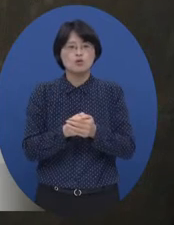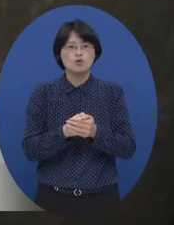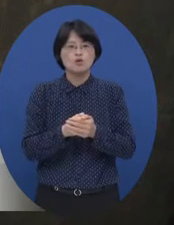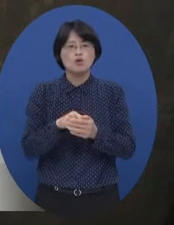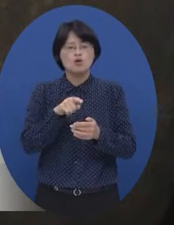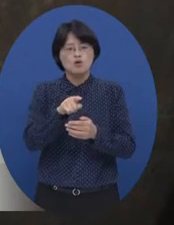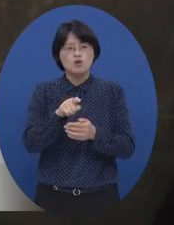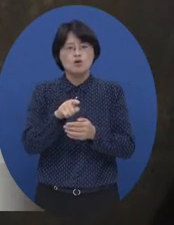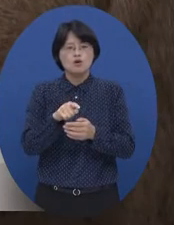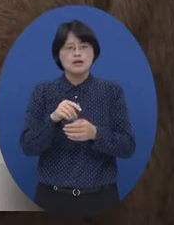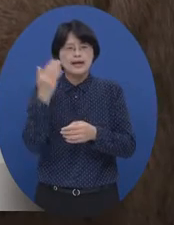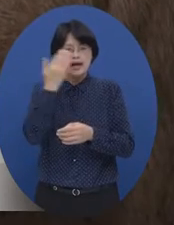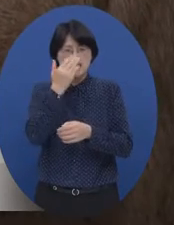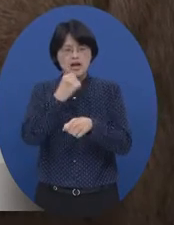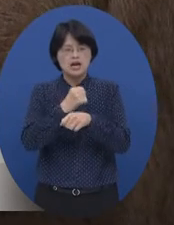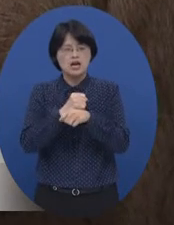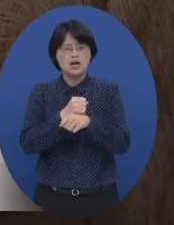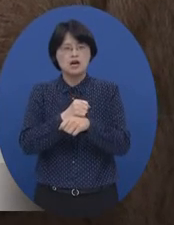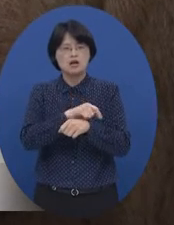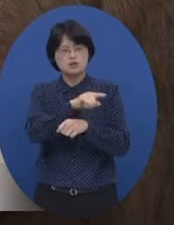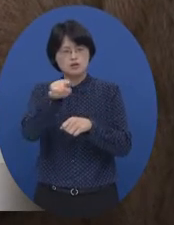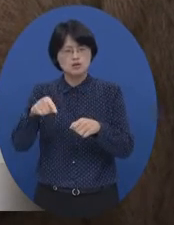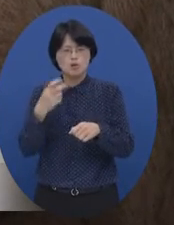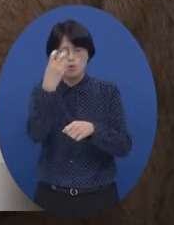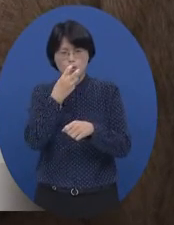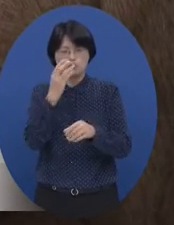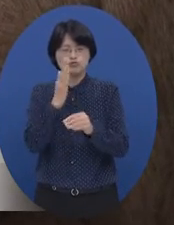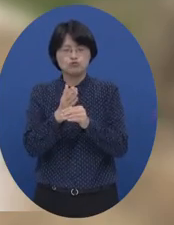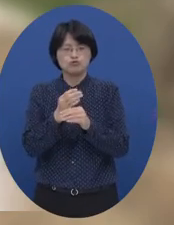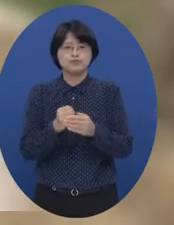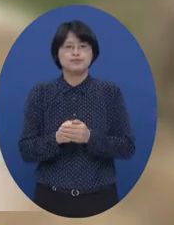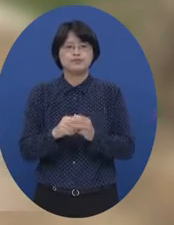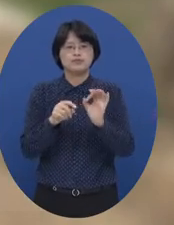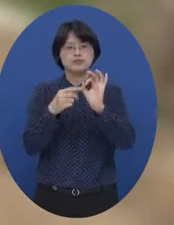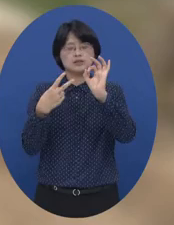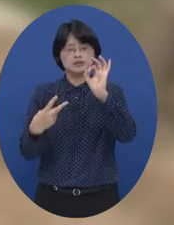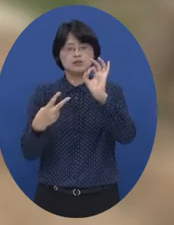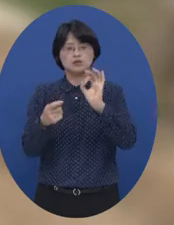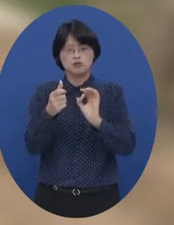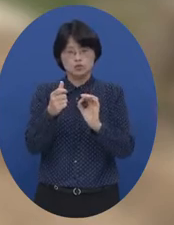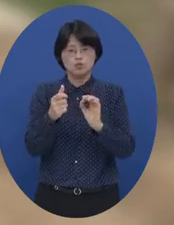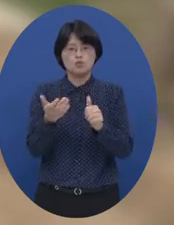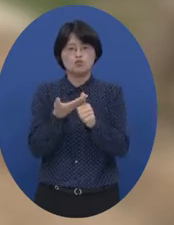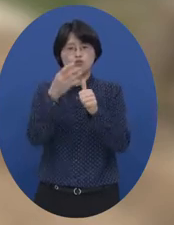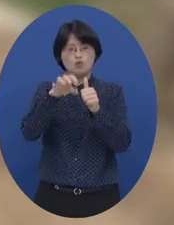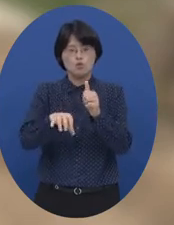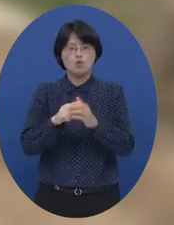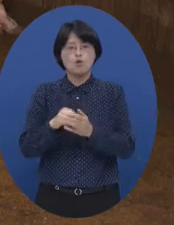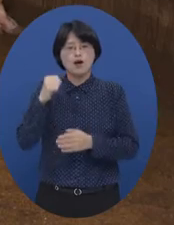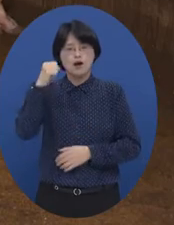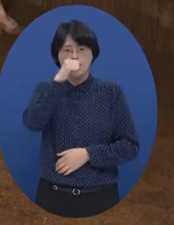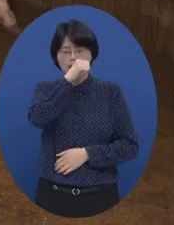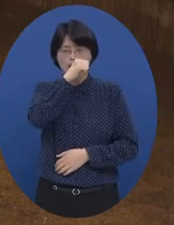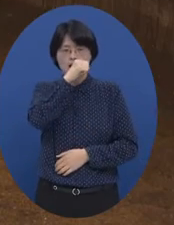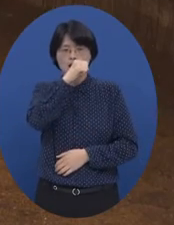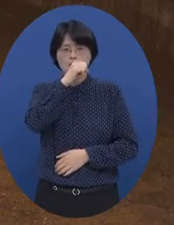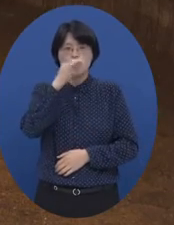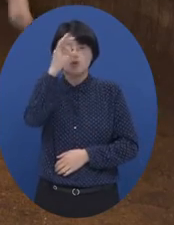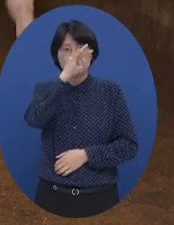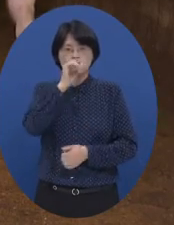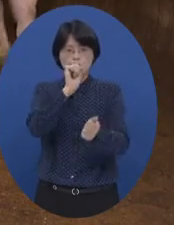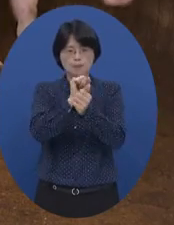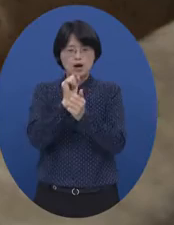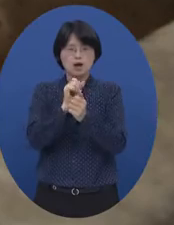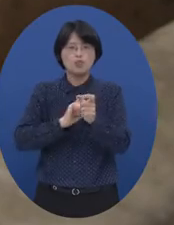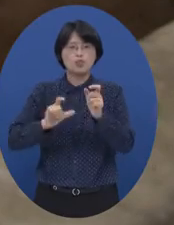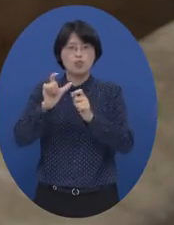경기도가 방역 사각지대인 무허가 축사를 전수 조사합니다. 지난 2일 소규모 무허가 농가에서 아프리카 돼지열병